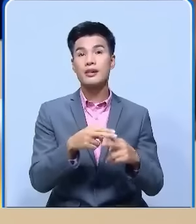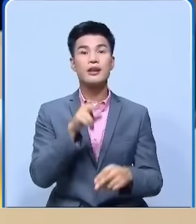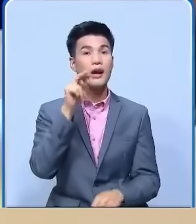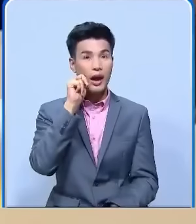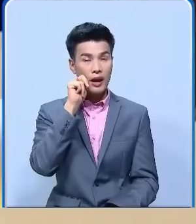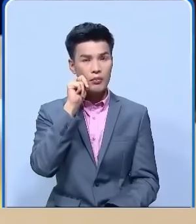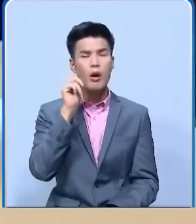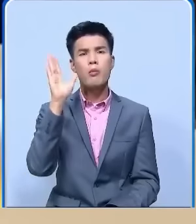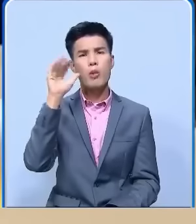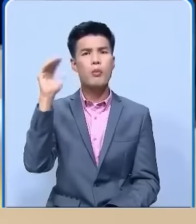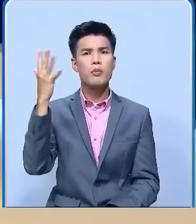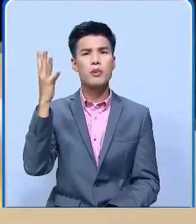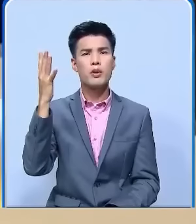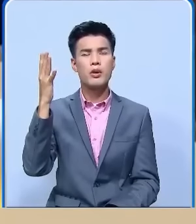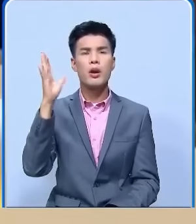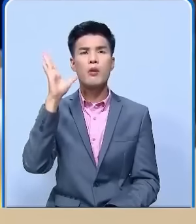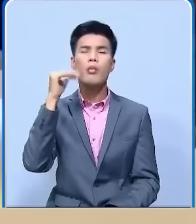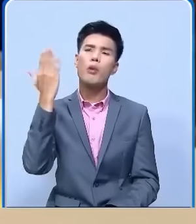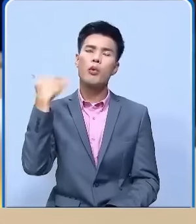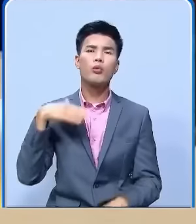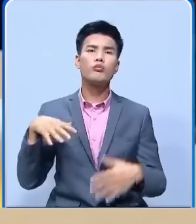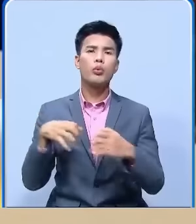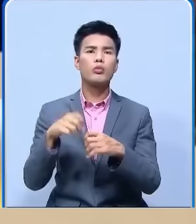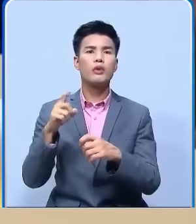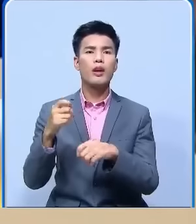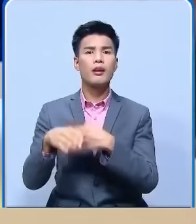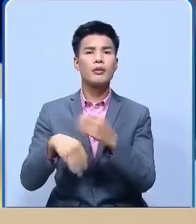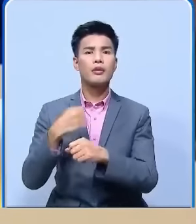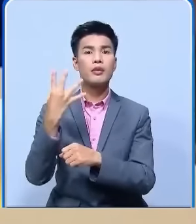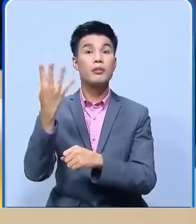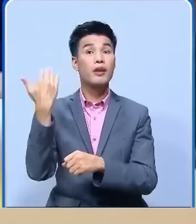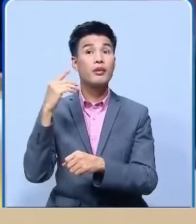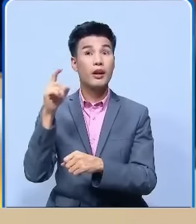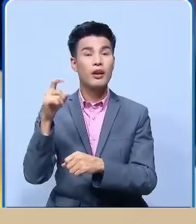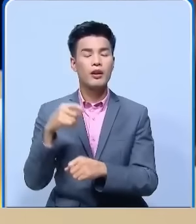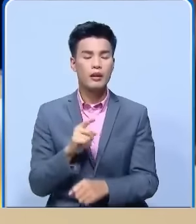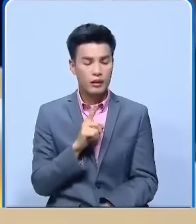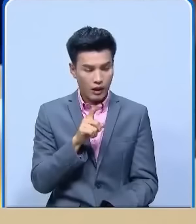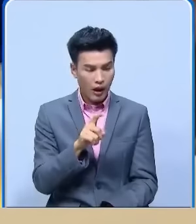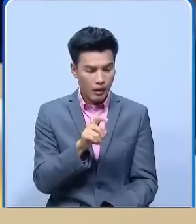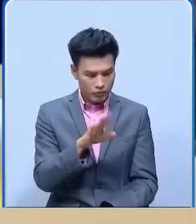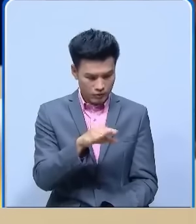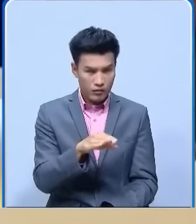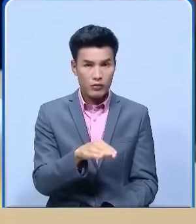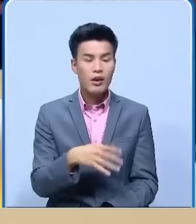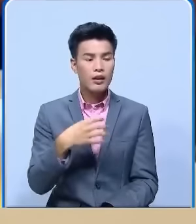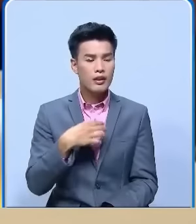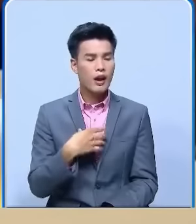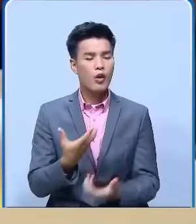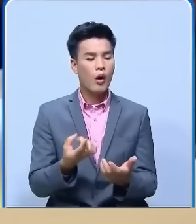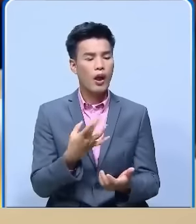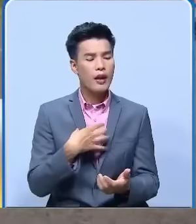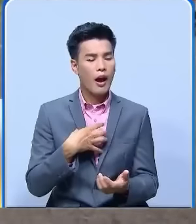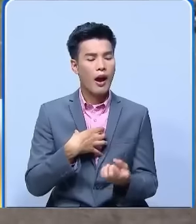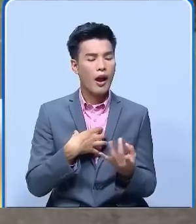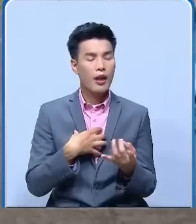น้องกำพร้าพ่อพ่อประสบอุบัติเหตุเสียชีวิตเมื่อ 4ปีที่แล้วพี่ดุ๊กก็เลยถามน้องน้ำว่าน้องน้ำอยากได้อะไรมากที่สุดในชีวิต